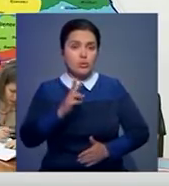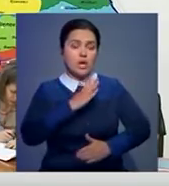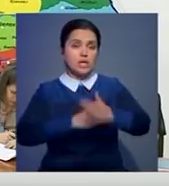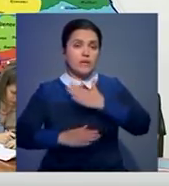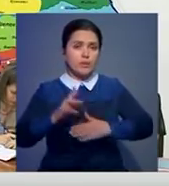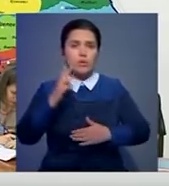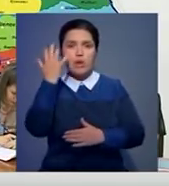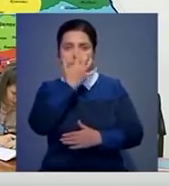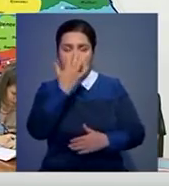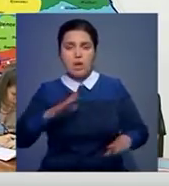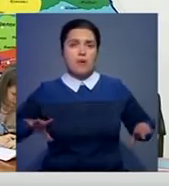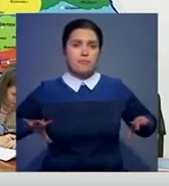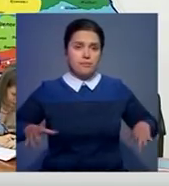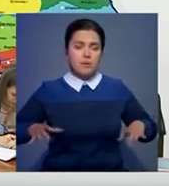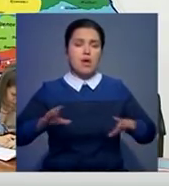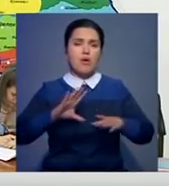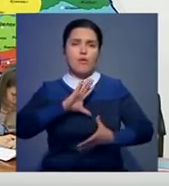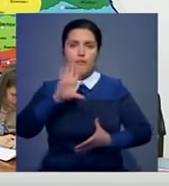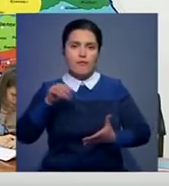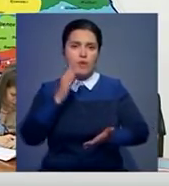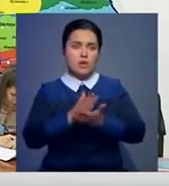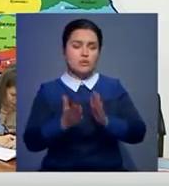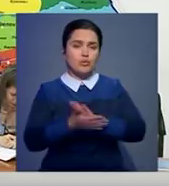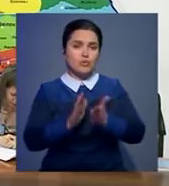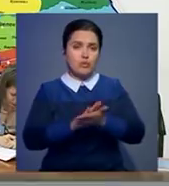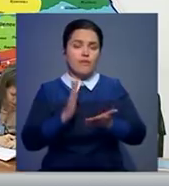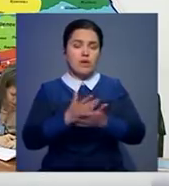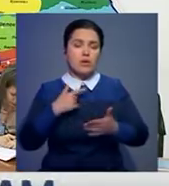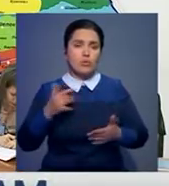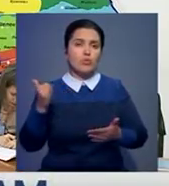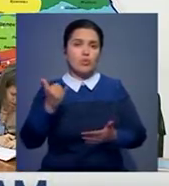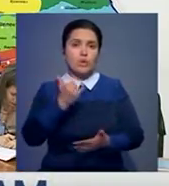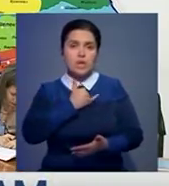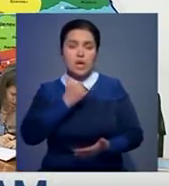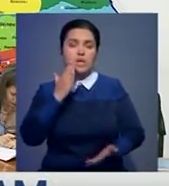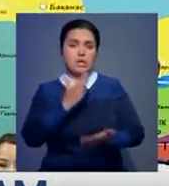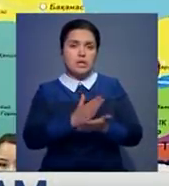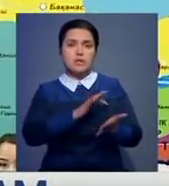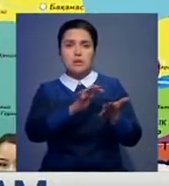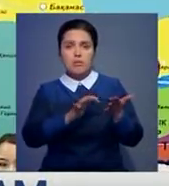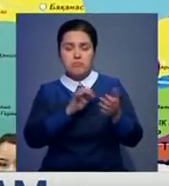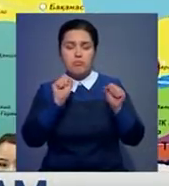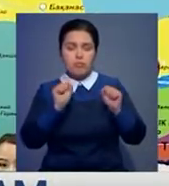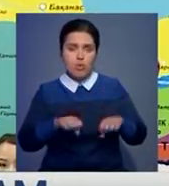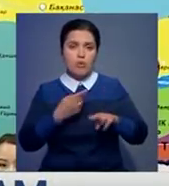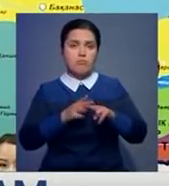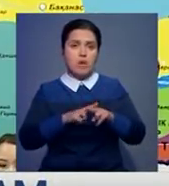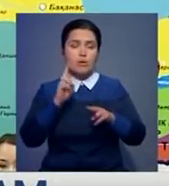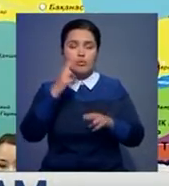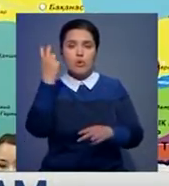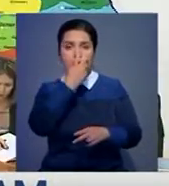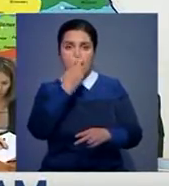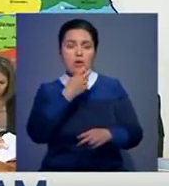возможностями, устанавливаются пандусы, тактильные указатели. Вся необходима для того, чтобы люди с ограниченными возможностями